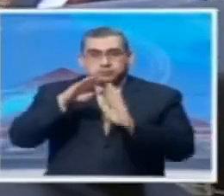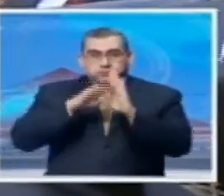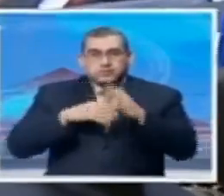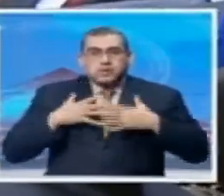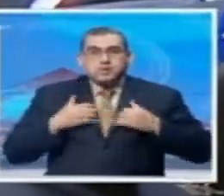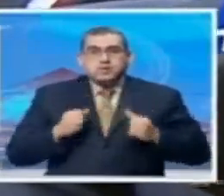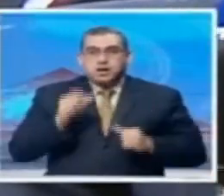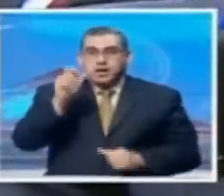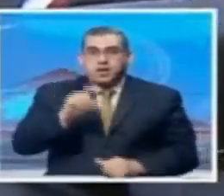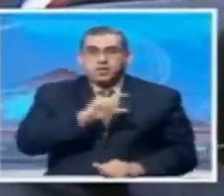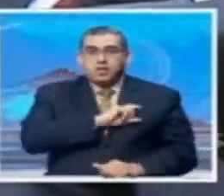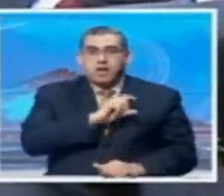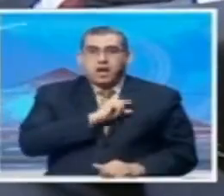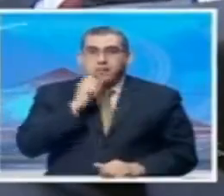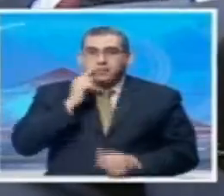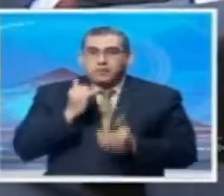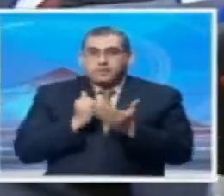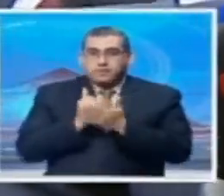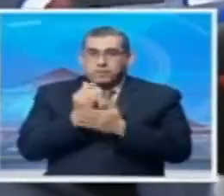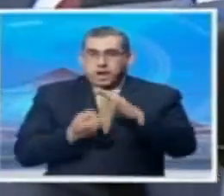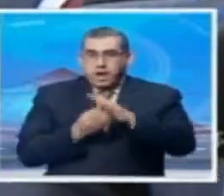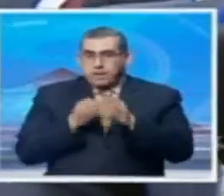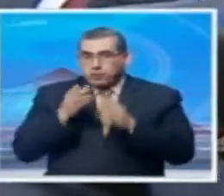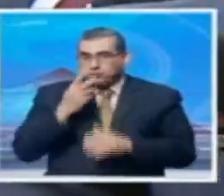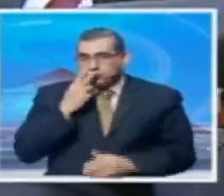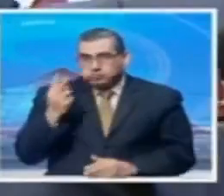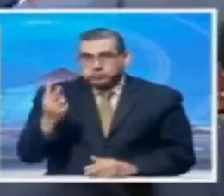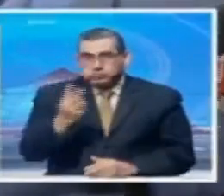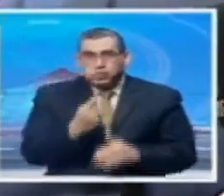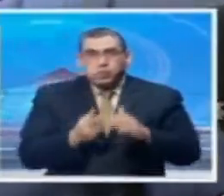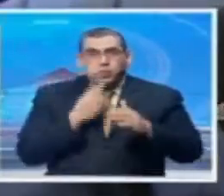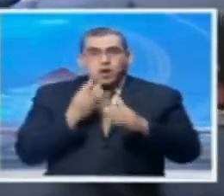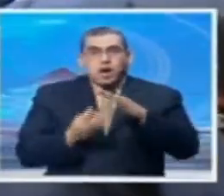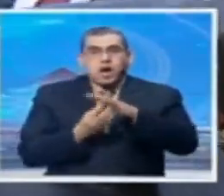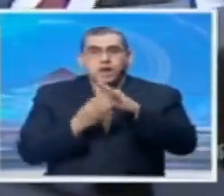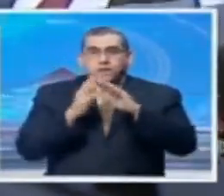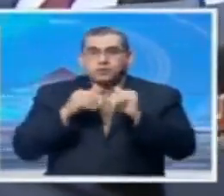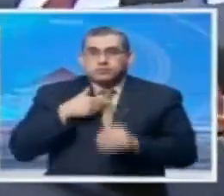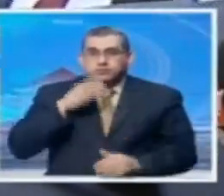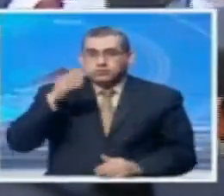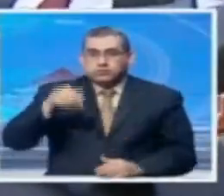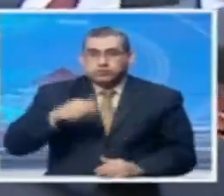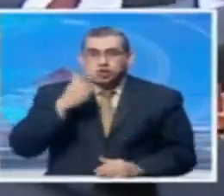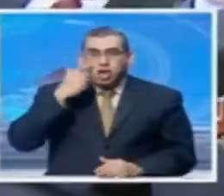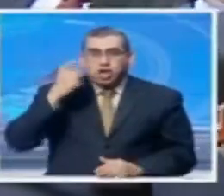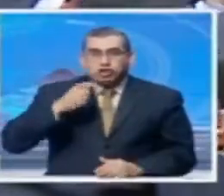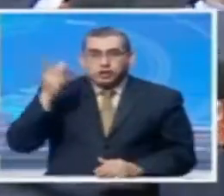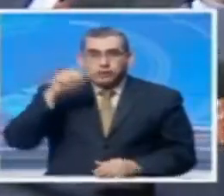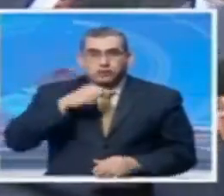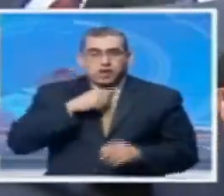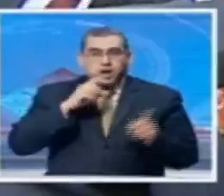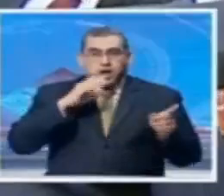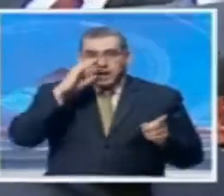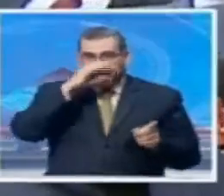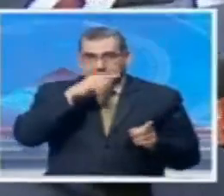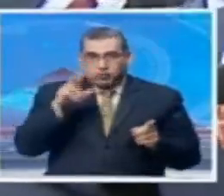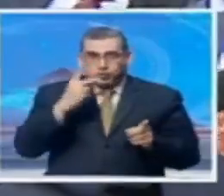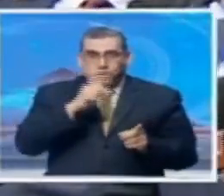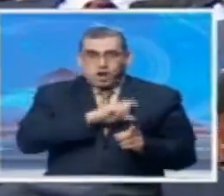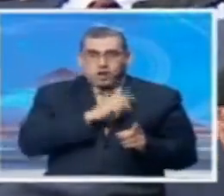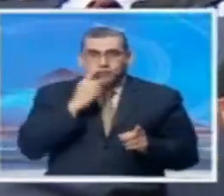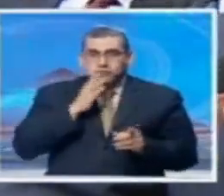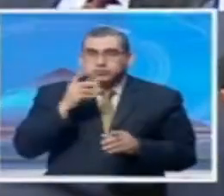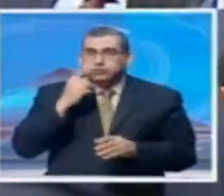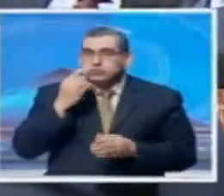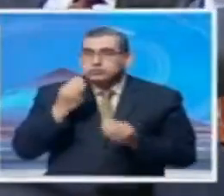وسلامة الطلاب وتواجدهم داخل الحرم الجامعي في كل الجامعات المصرية. إحنا النهاردة إذا كنا موجودين في عين شمس والقاهرة، ولكن إحنا متابعين من خلال غرفة